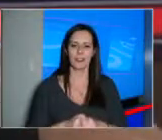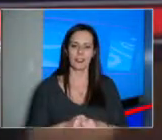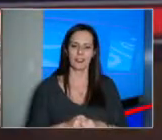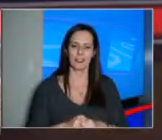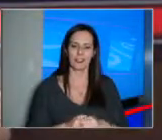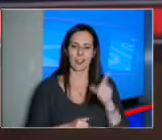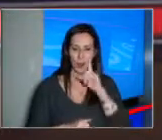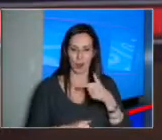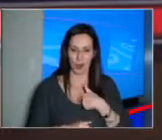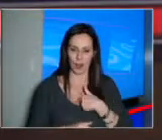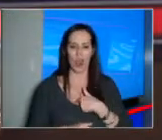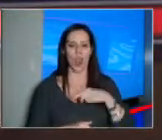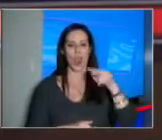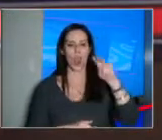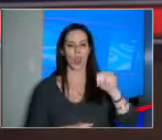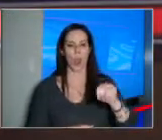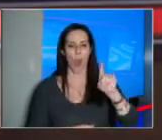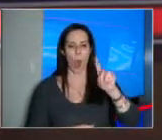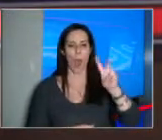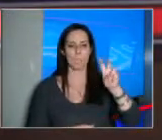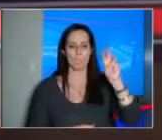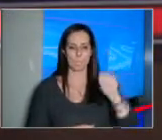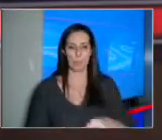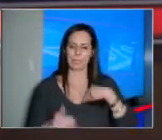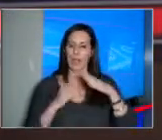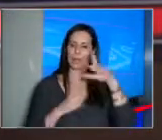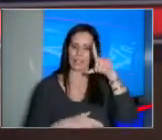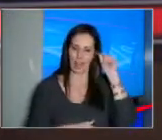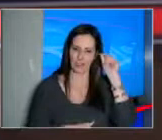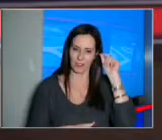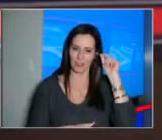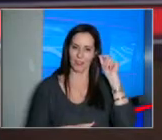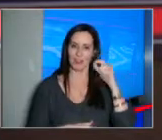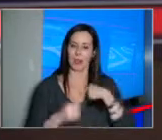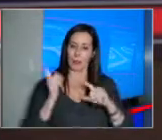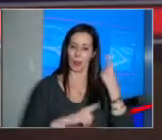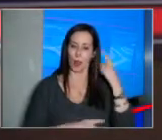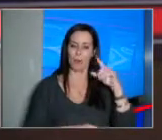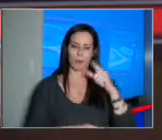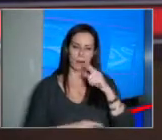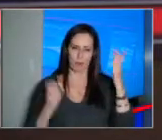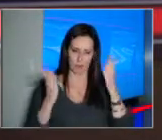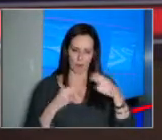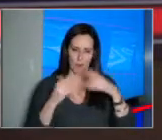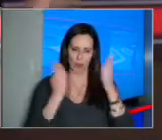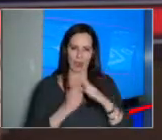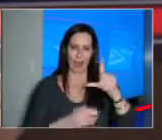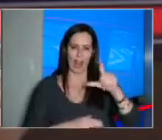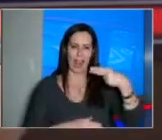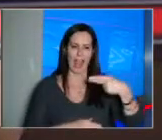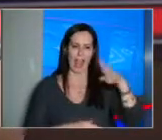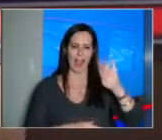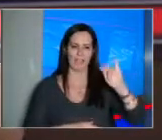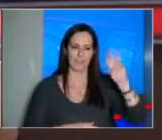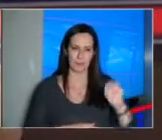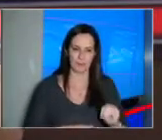אז קוראים לי נועם סדן, אני גר בתל אביב, במקור מלהבים. בדרום, ליד באר שבע.